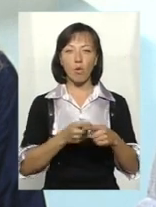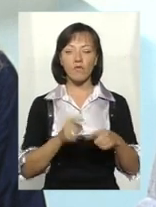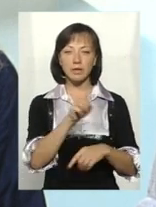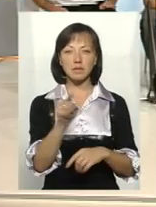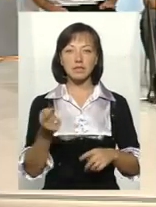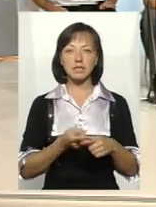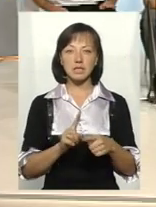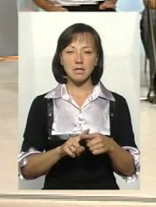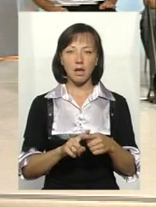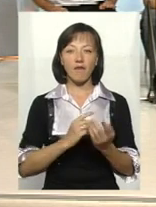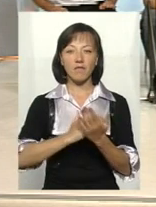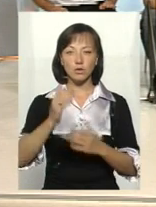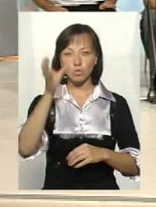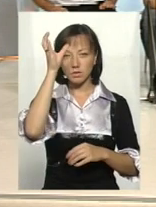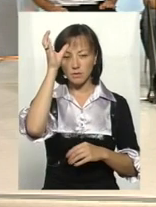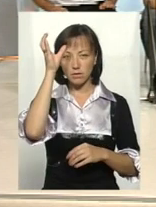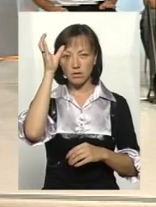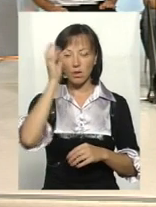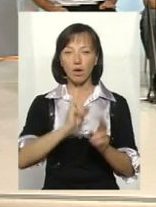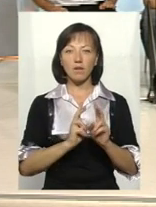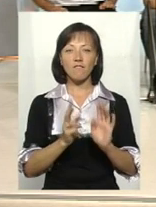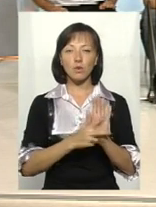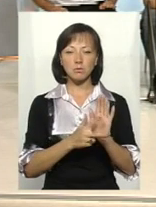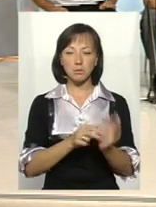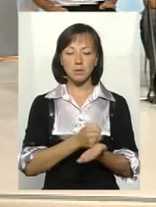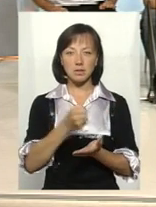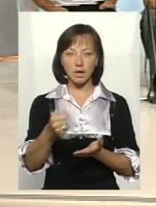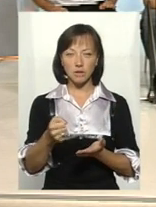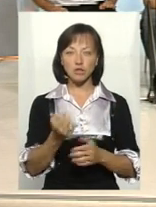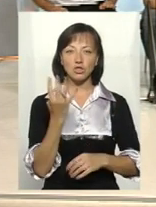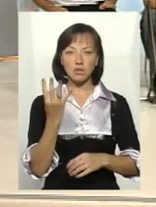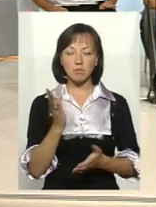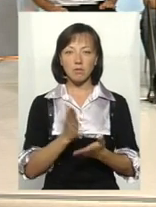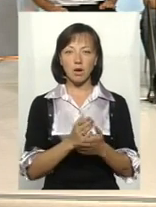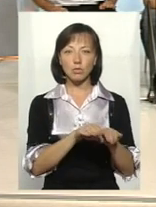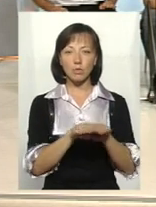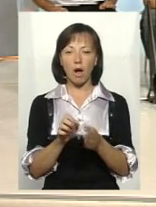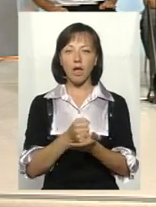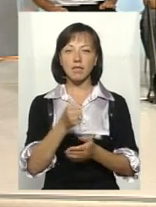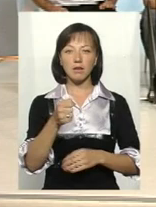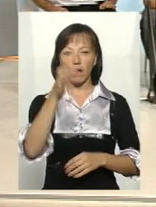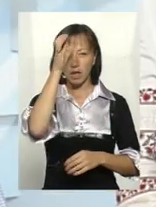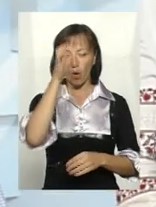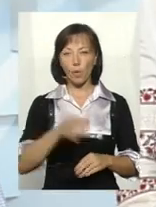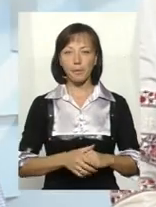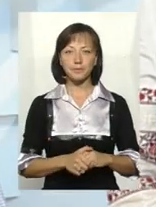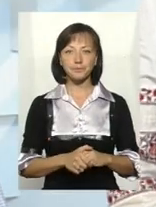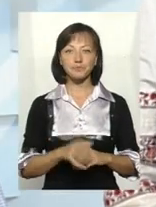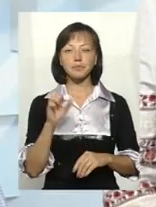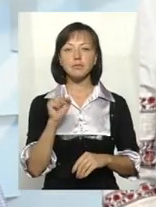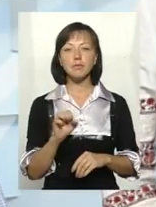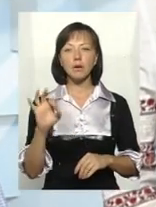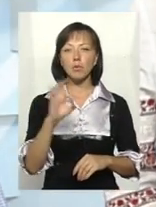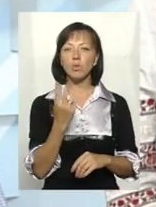це вихідці з вищої освіти. З тих 8, які призначені, 4 мають ступінь кандидата наук. А з приводу